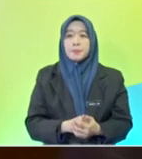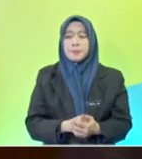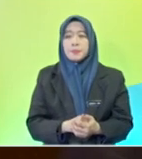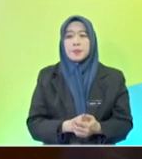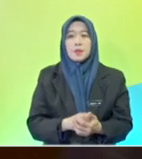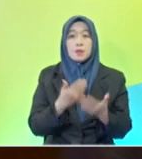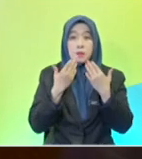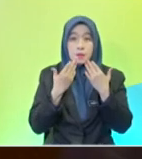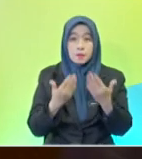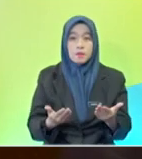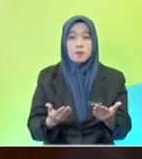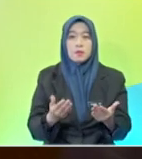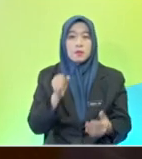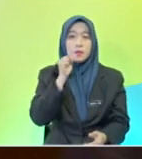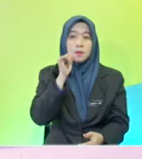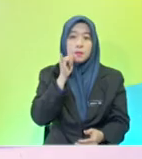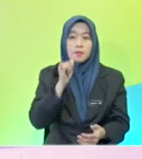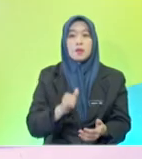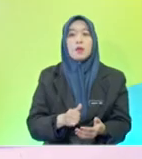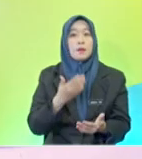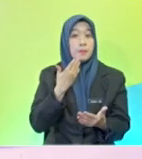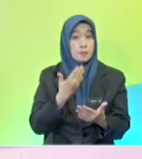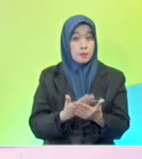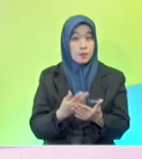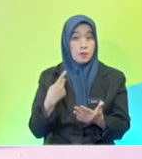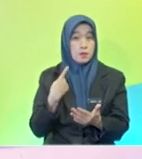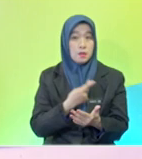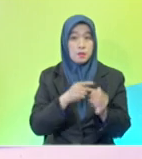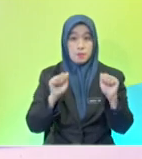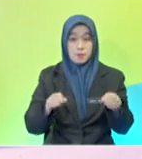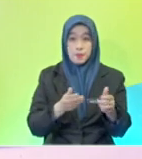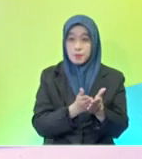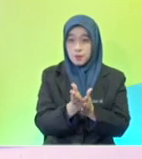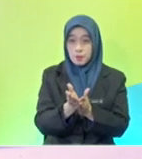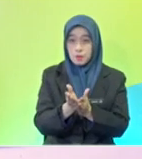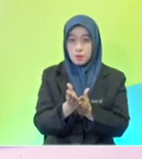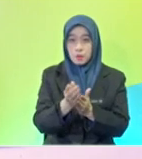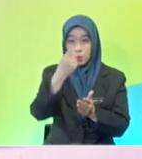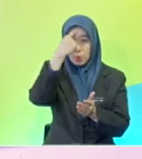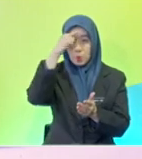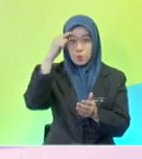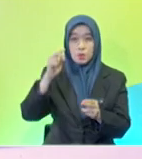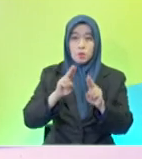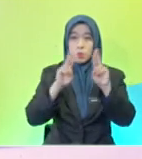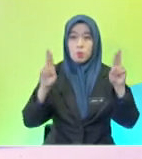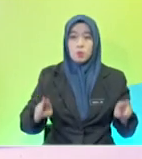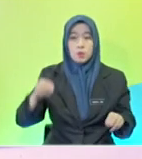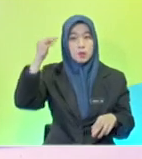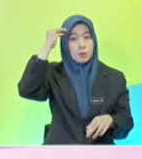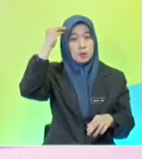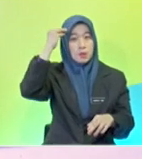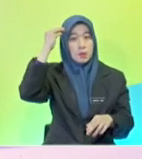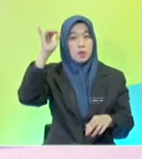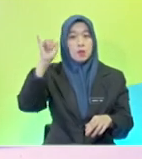Kakak Syafiqah. Sama-sama. Okey, baiklah, kita boleh pergi kepada uji minda yang kedua. Ustazah